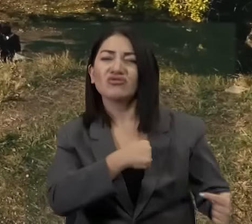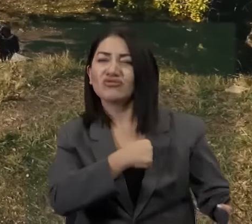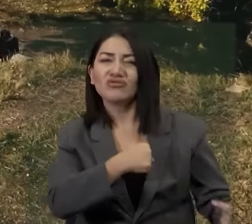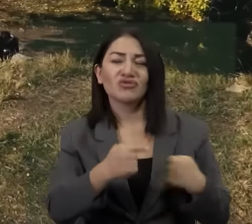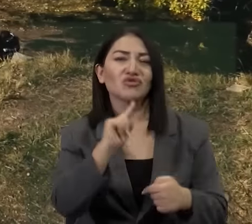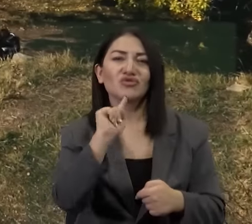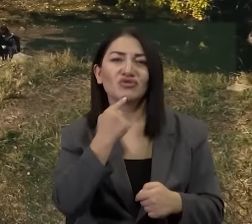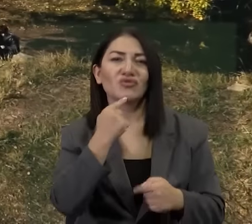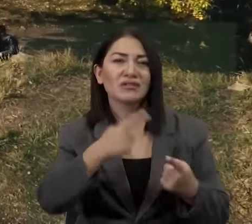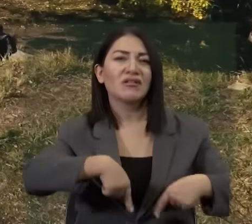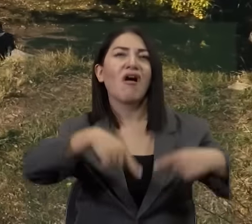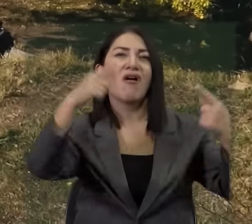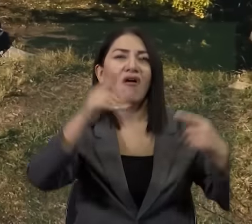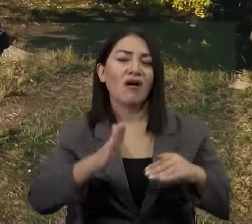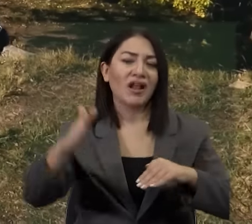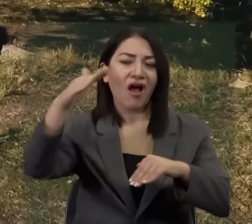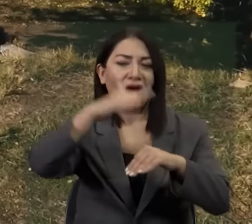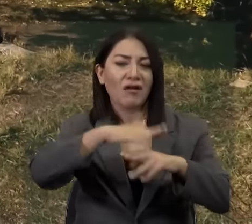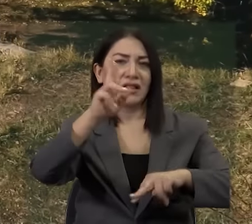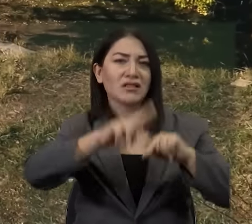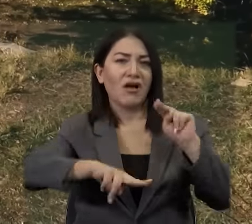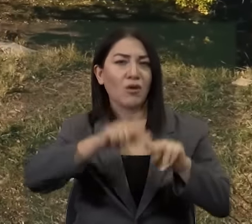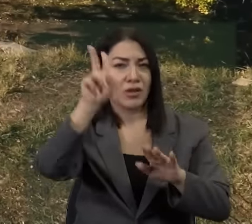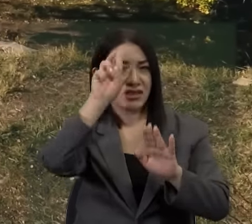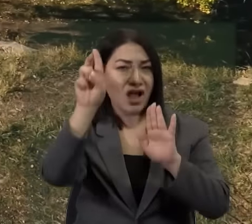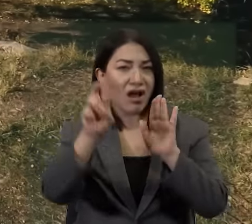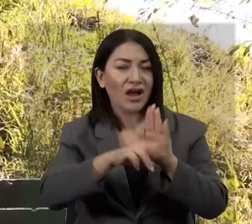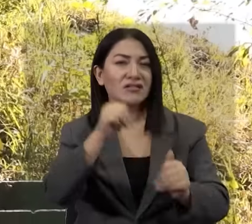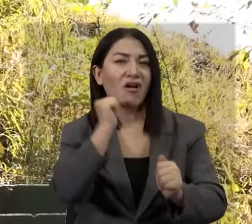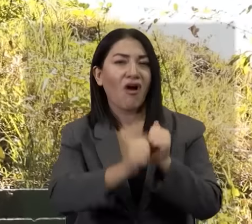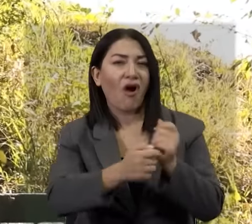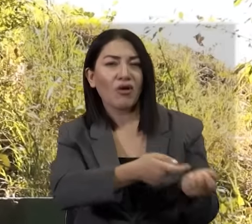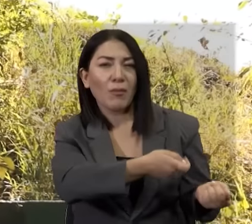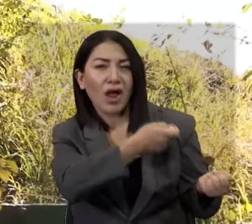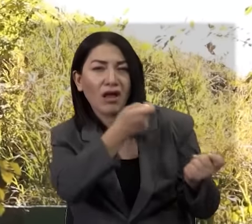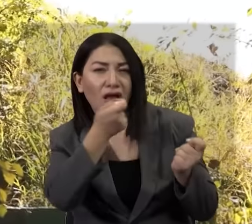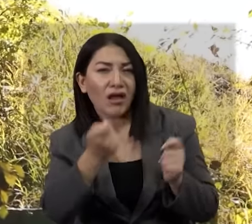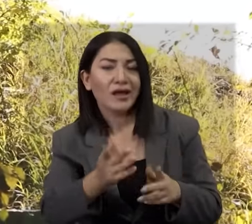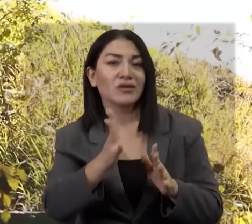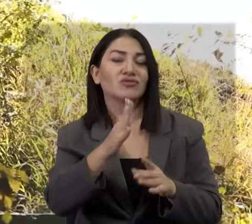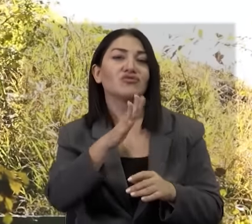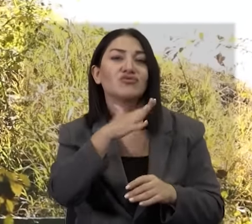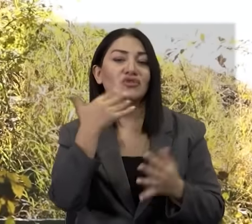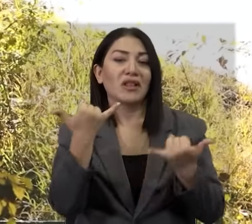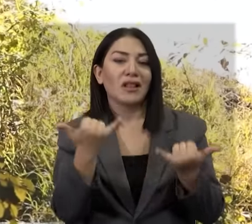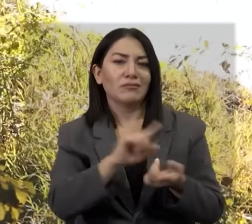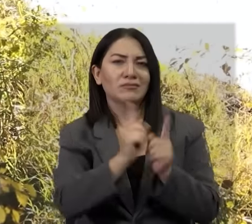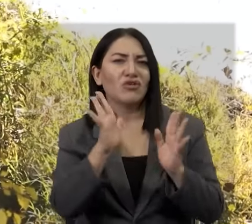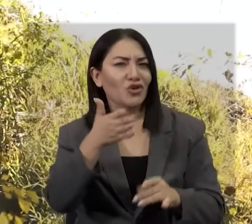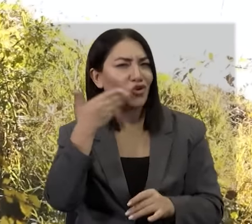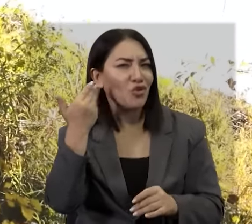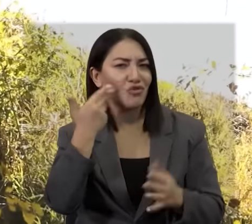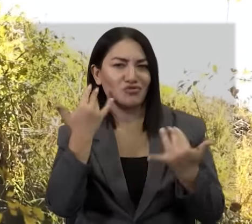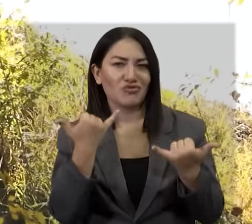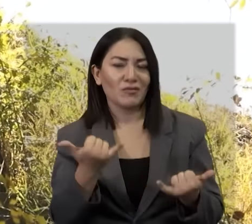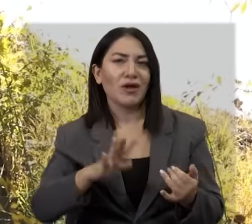Պատկերացնու եք, ինչքան տաժանակիր աշխատանք ա եղել սարի գլխին եկեղեցի կառուցելը, այդքան քարեր բարձրացնելը։ Ու ինչքան է այդ ամեն